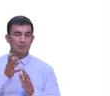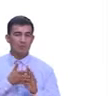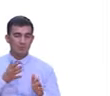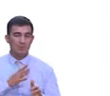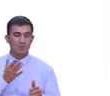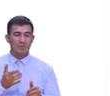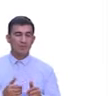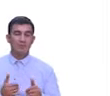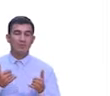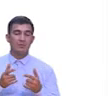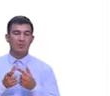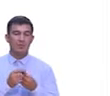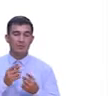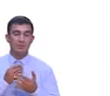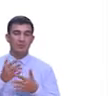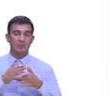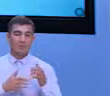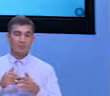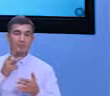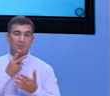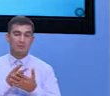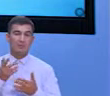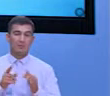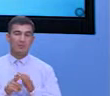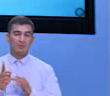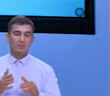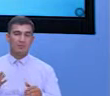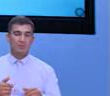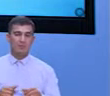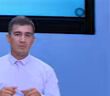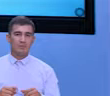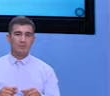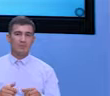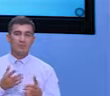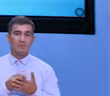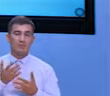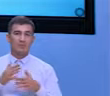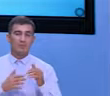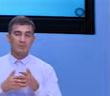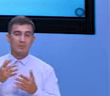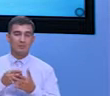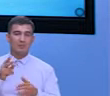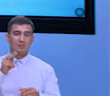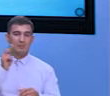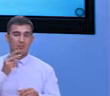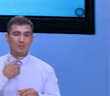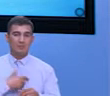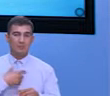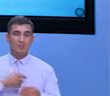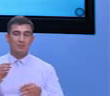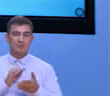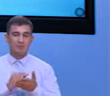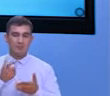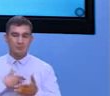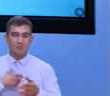bo'lgan bo'lsa, keling siz bilan bir amaliy mashg'ulotni o'tkazamiz. Ya'ni bu amaliy mashg'ulotni siz o'zingiz mustaqil uyda